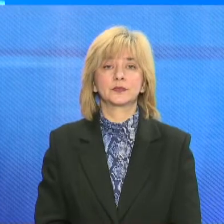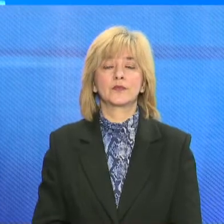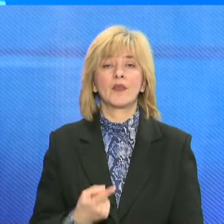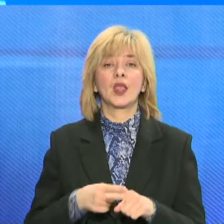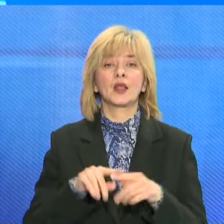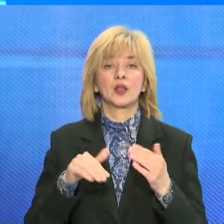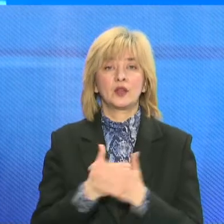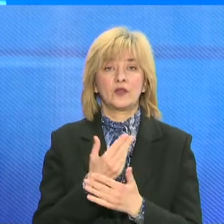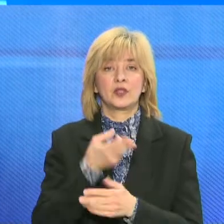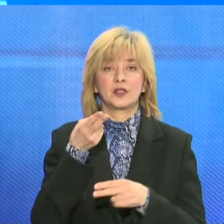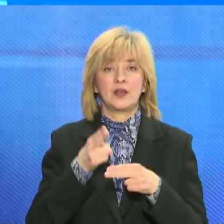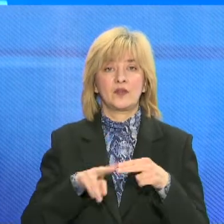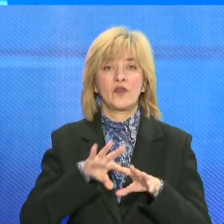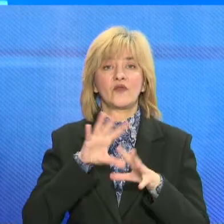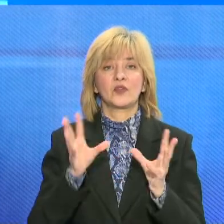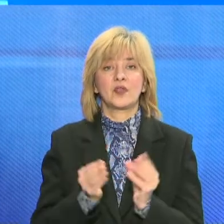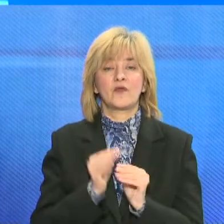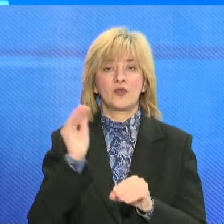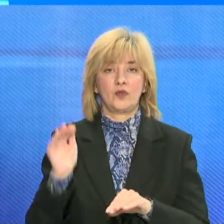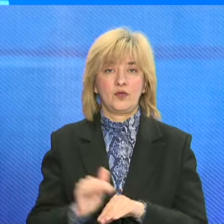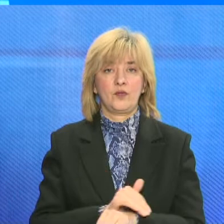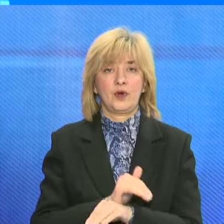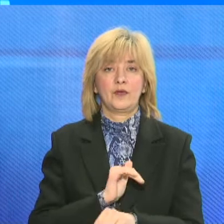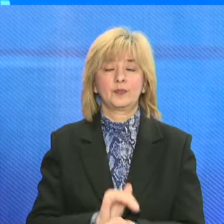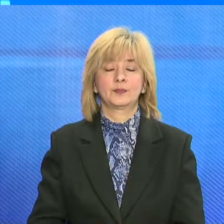И на этом наш выпуск завершен. Всего доброго.